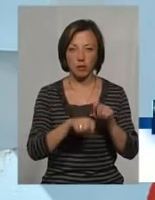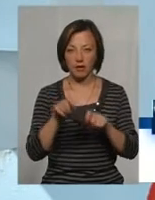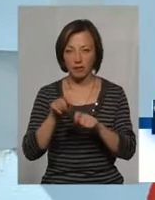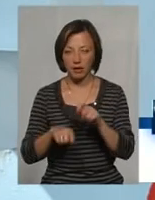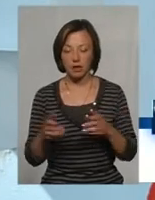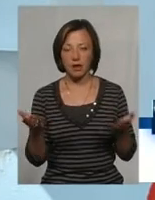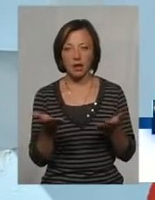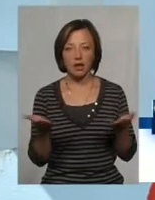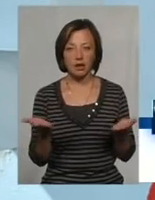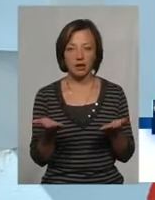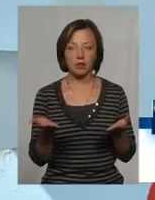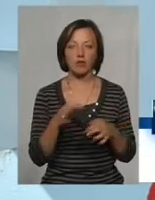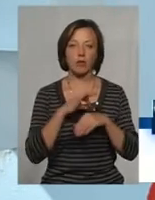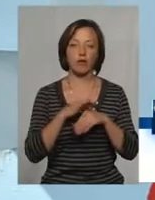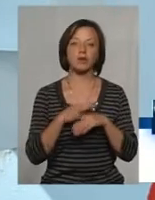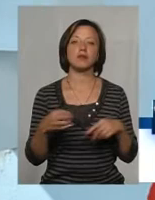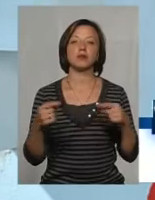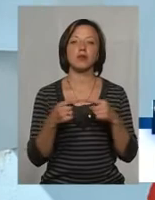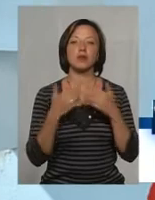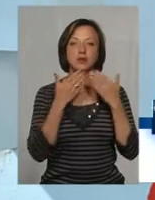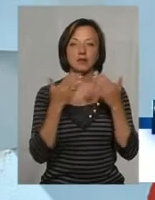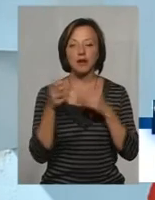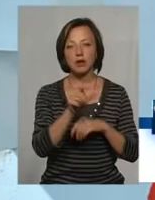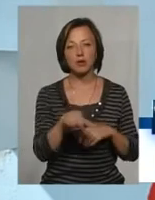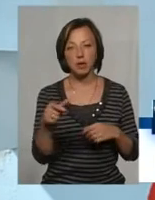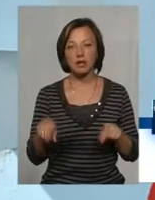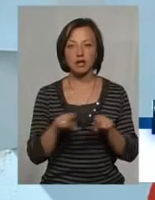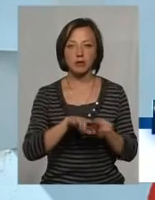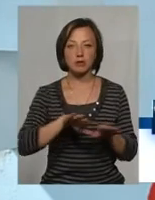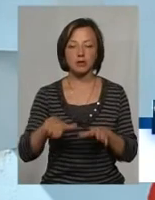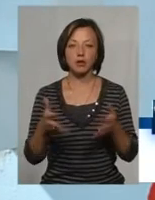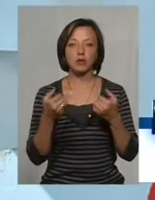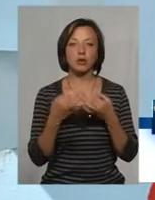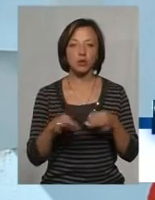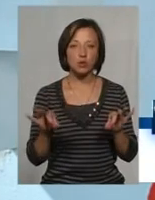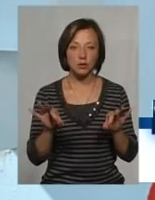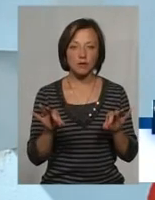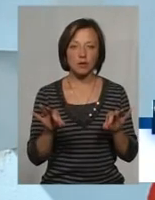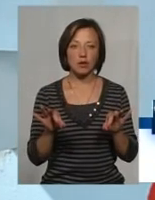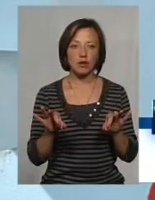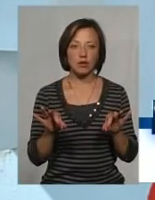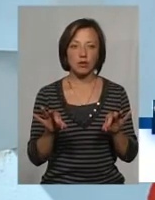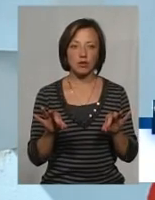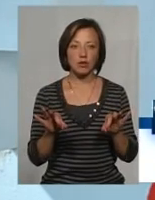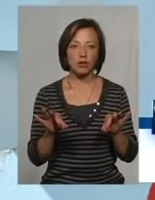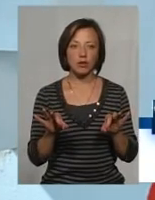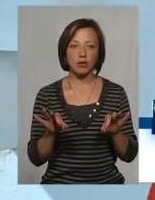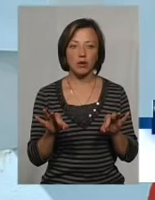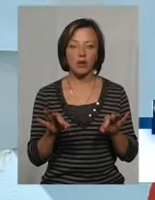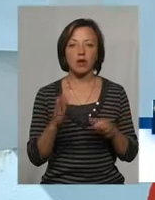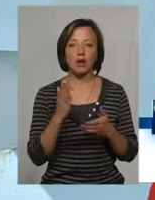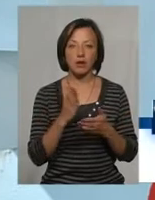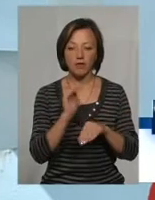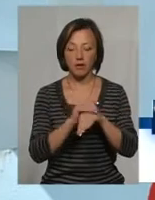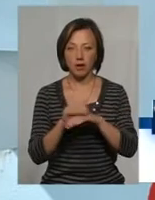які проводяться відповідно до звернень громадян теж після отримання дозволу регуляторної служби. І накладаються відповідні,